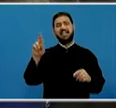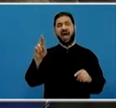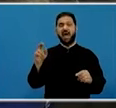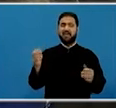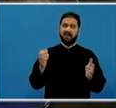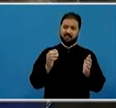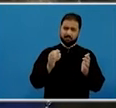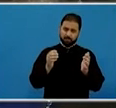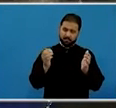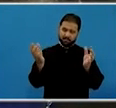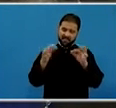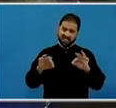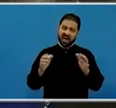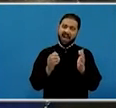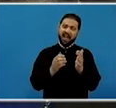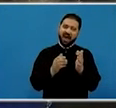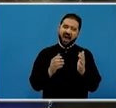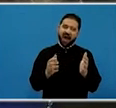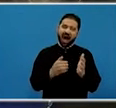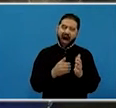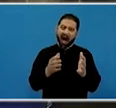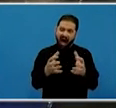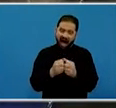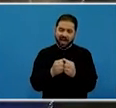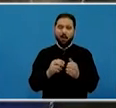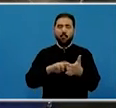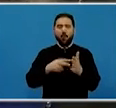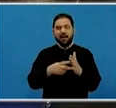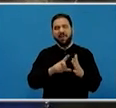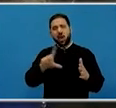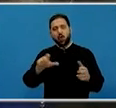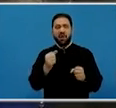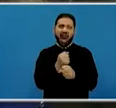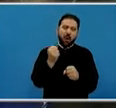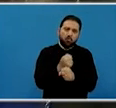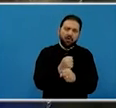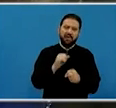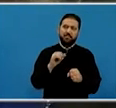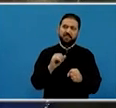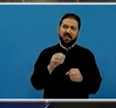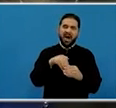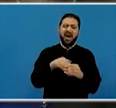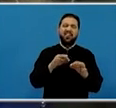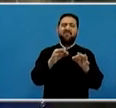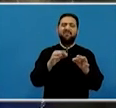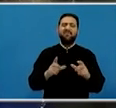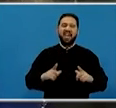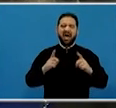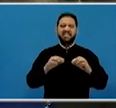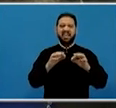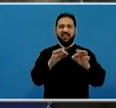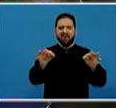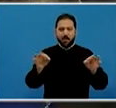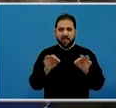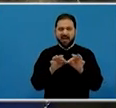la obligația sa și este o legătură care privește anumite aspecte. Deci în viața de familie, cred că solicitările sunt mai